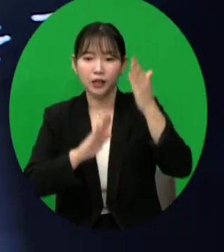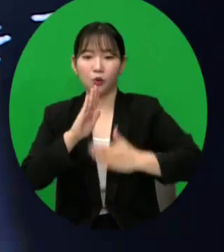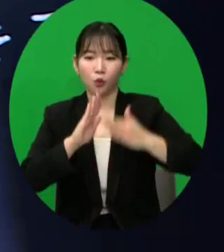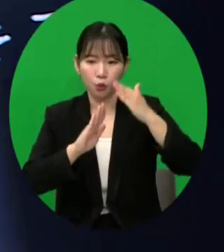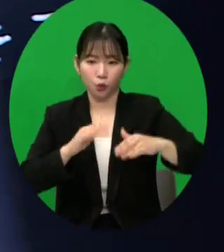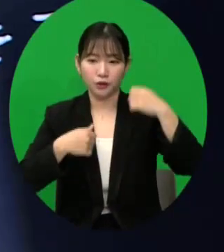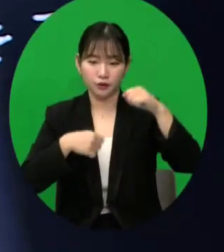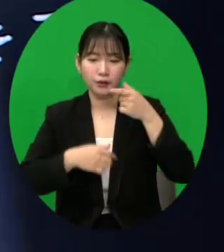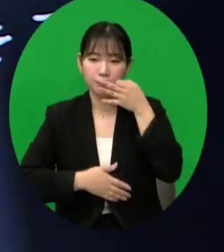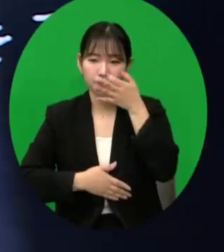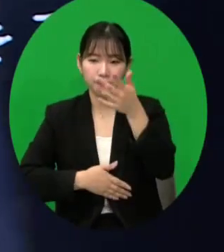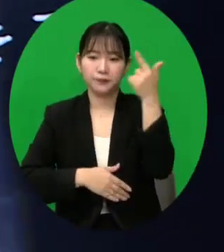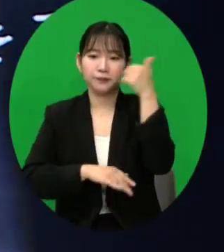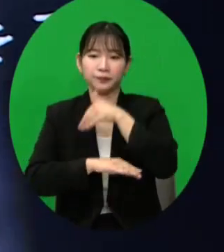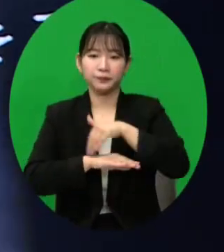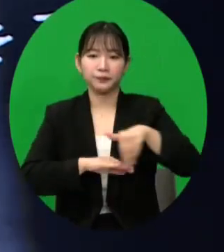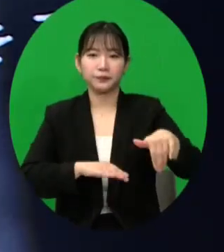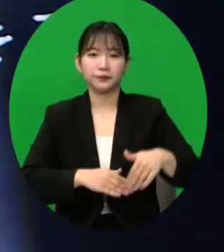공연이 진행될 예정입니다